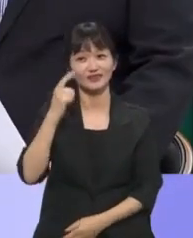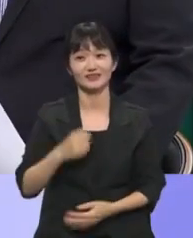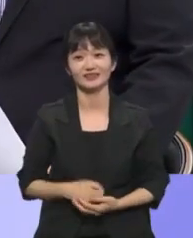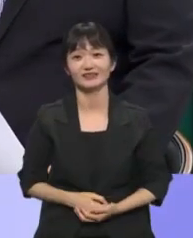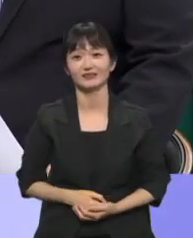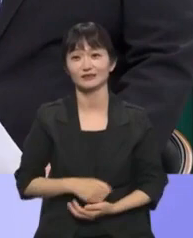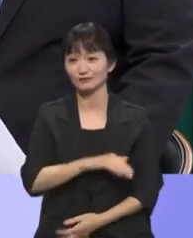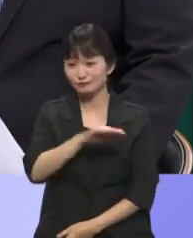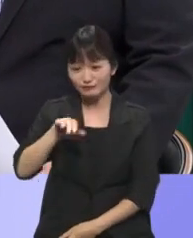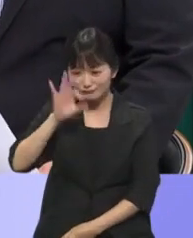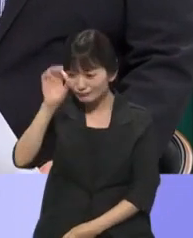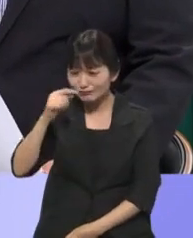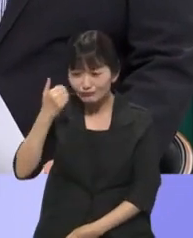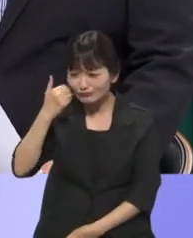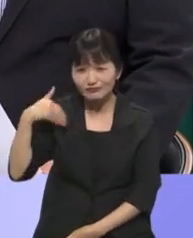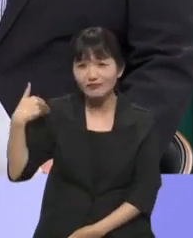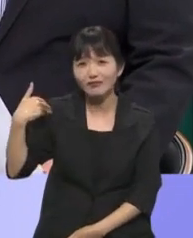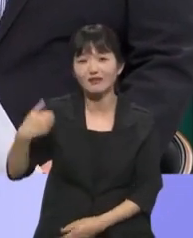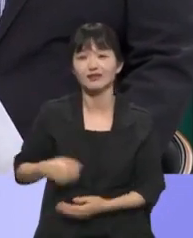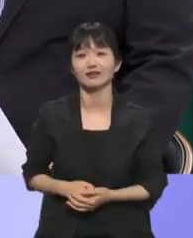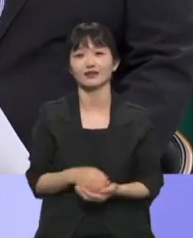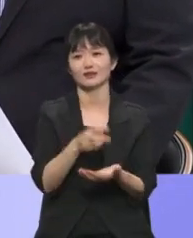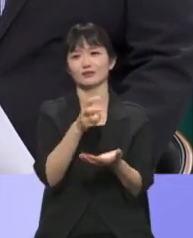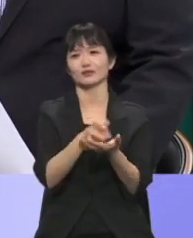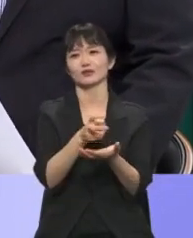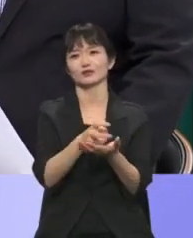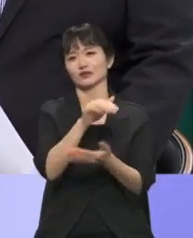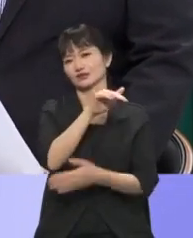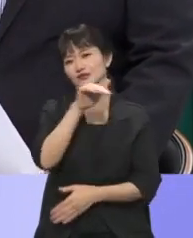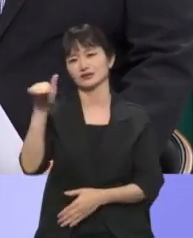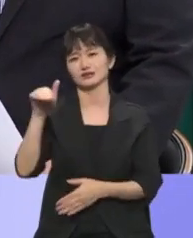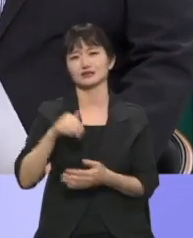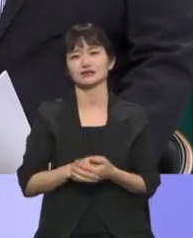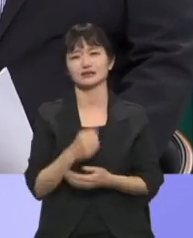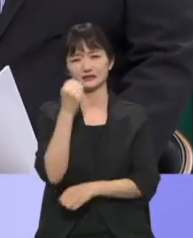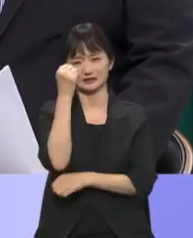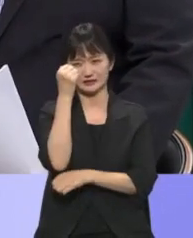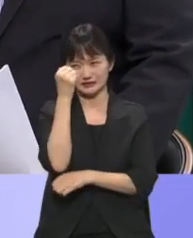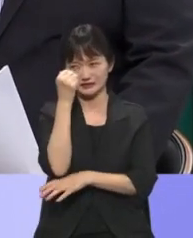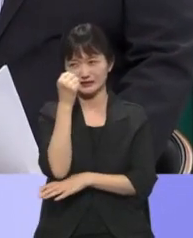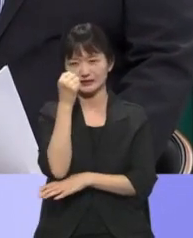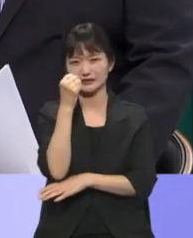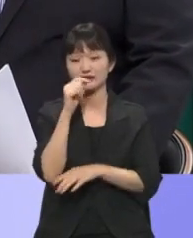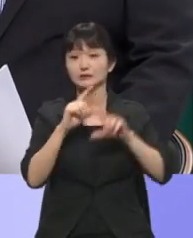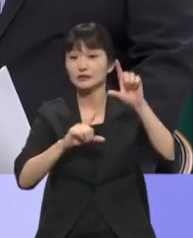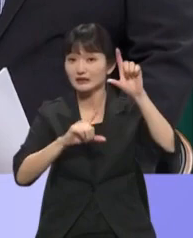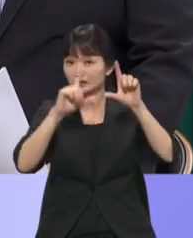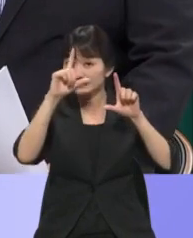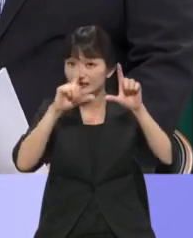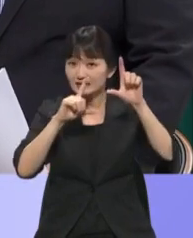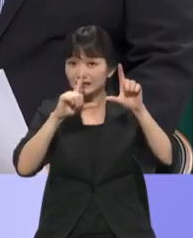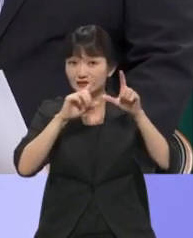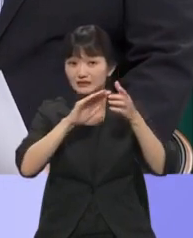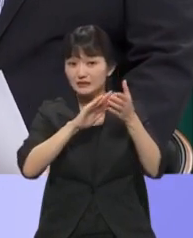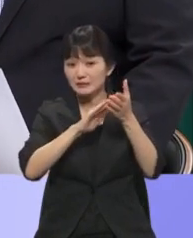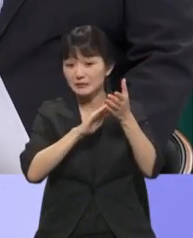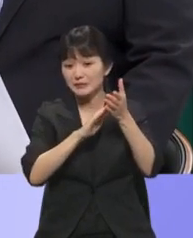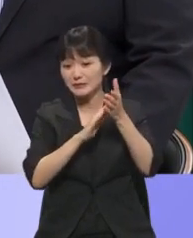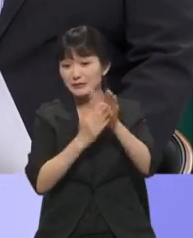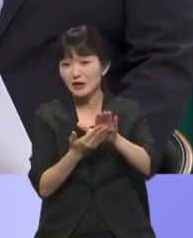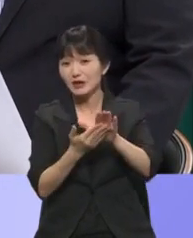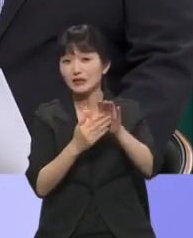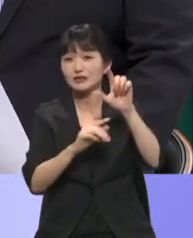저희가 봐도 못 알아보잖아요 그런게 있고 일단 법적으로도 가이드라인이 기본적으로이 이미지 자체가 변형이 가능한